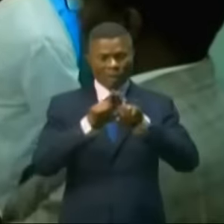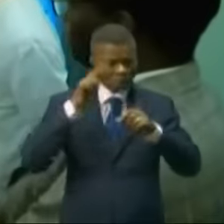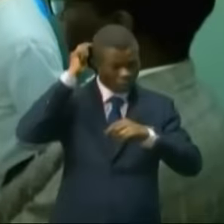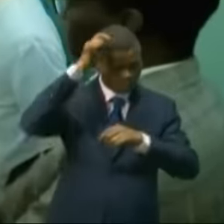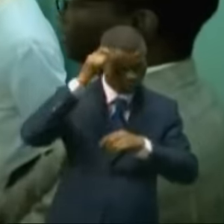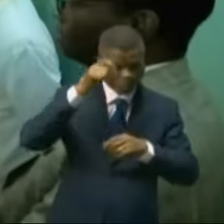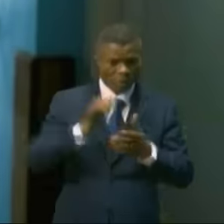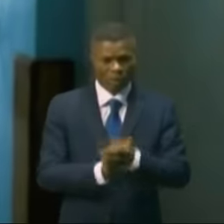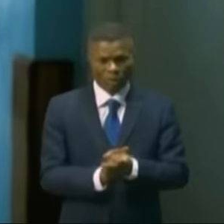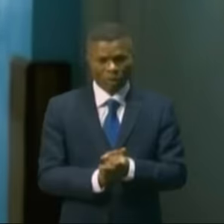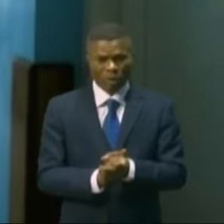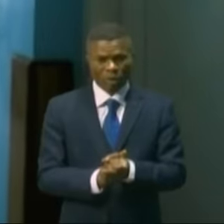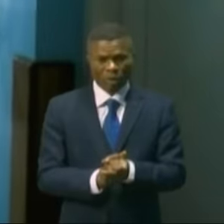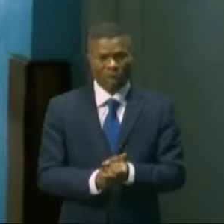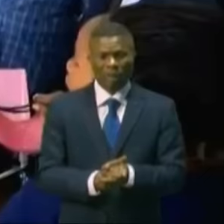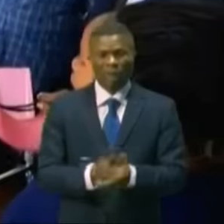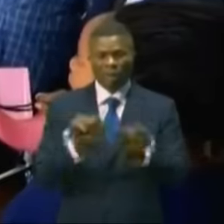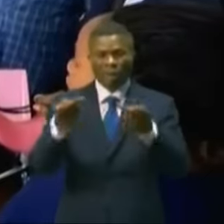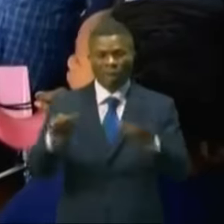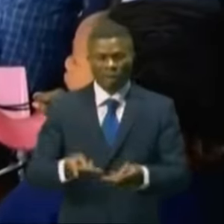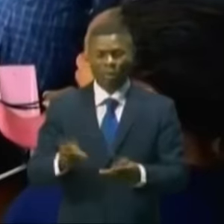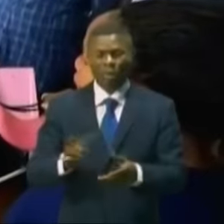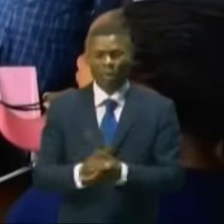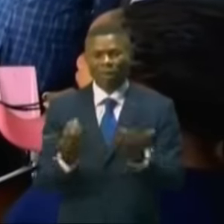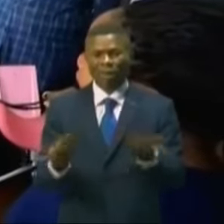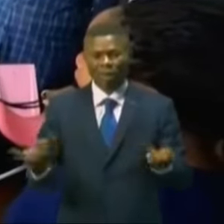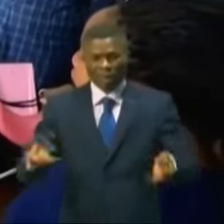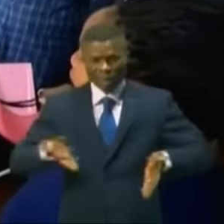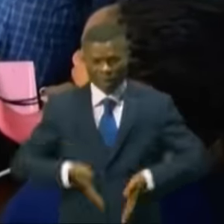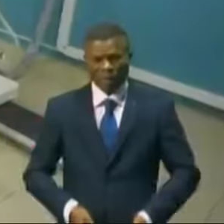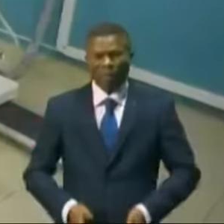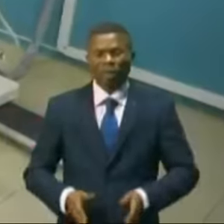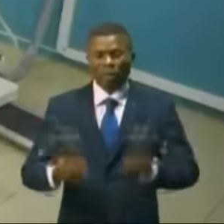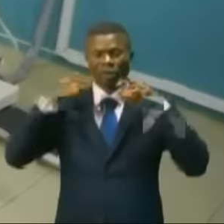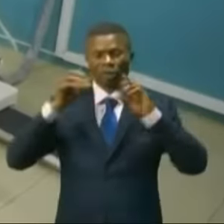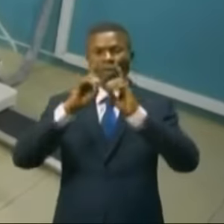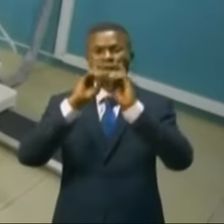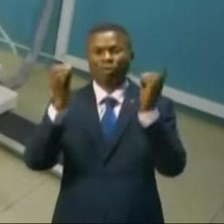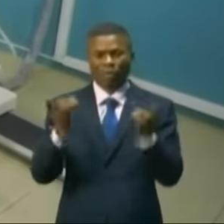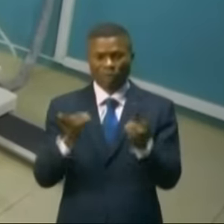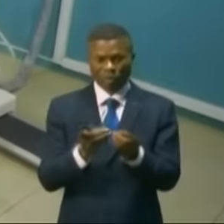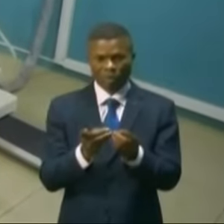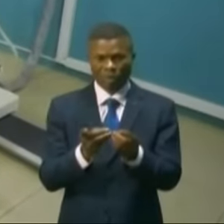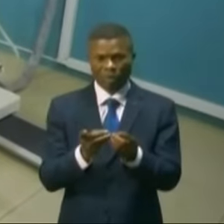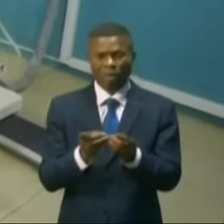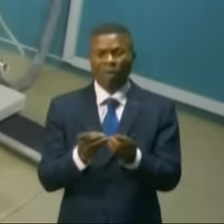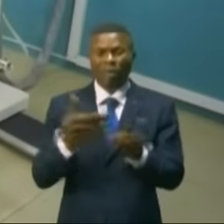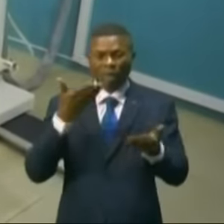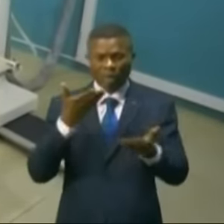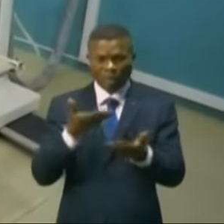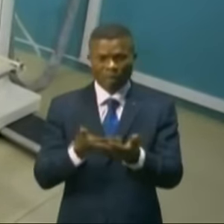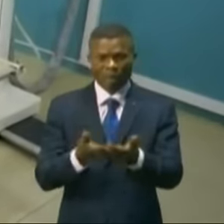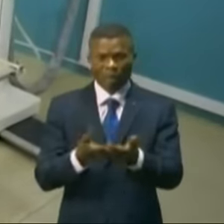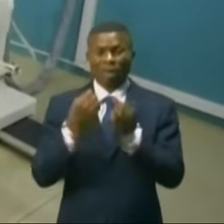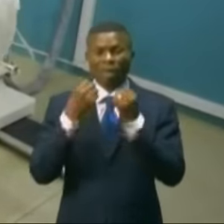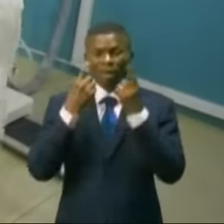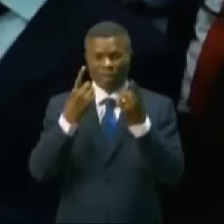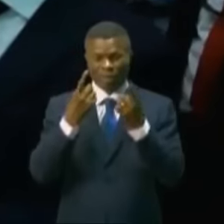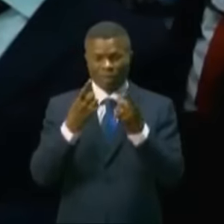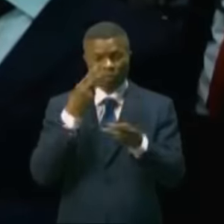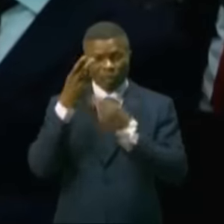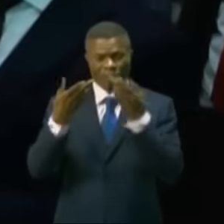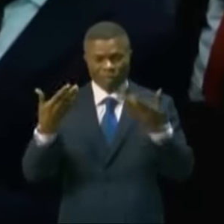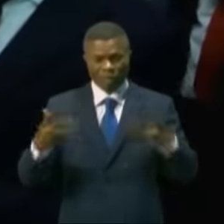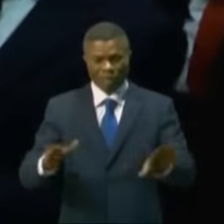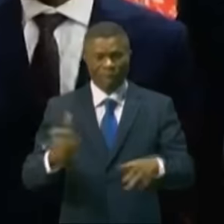par la nouvelle banque de sang et les urgences pédiatriques, chaque département a été soigneusement inspecté. À l'issue de cette visite,